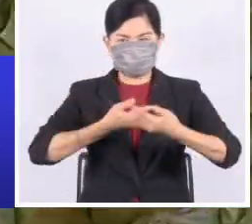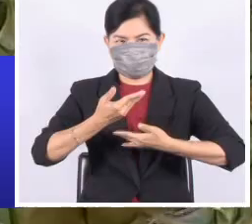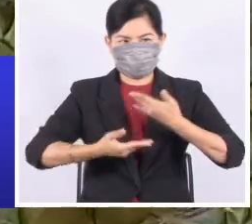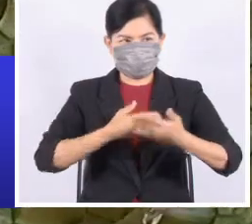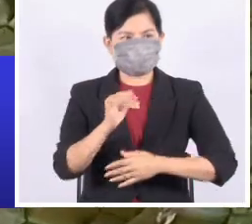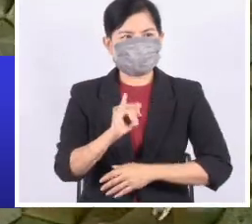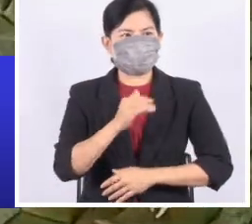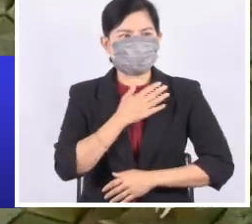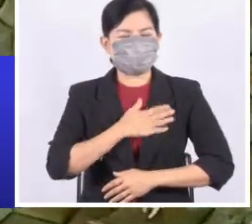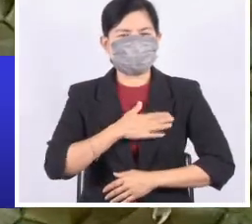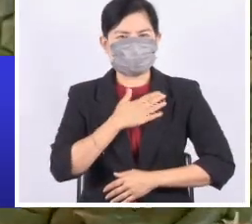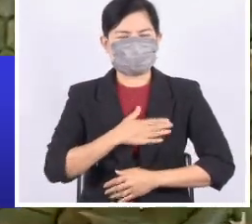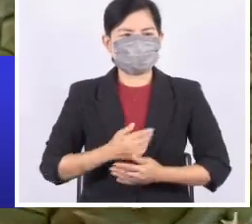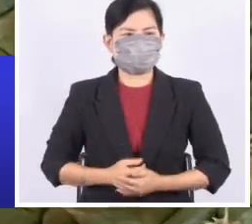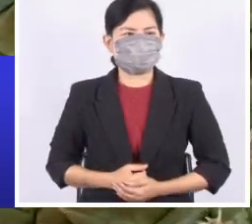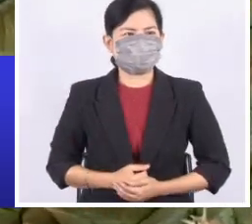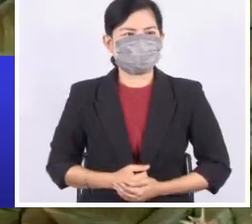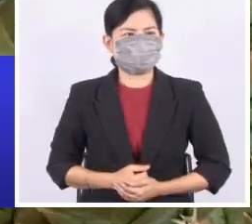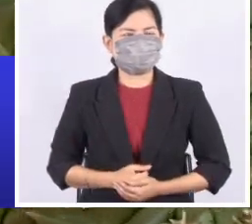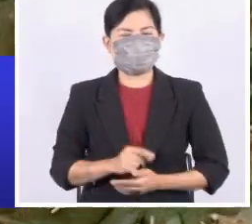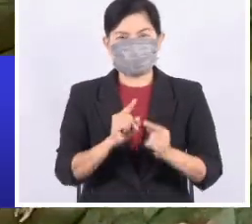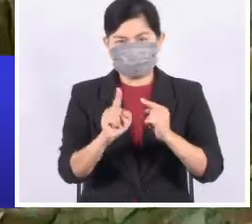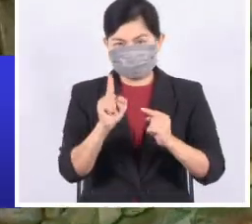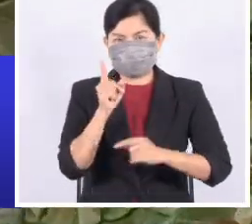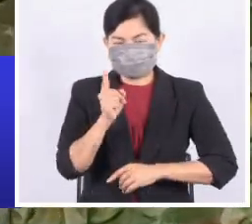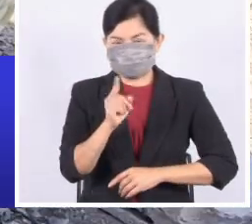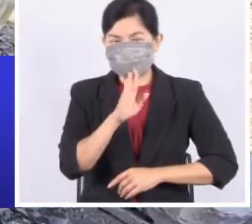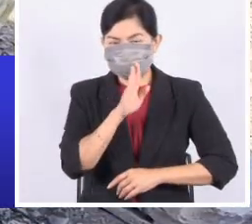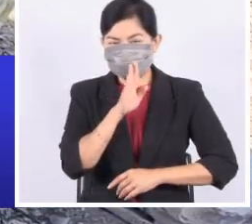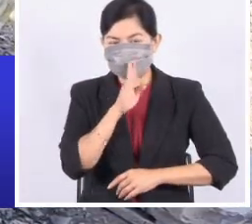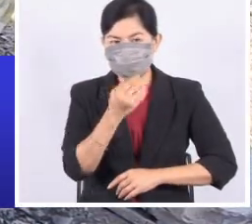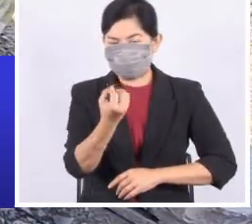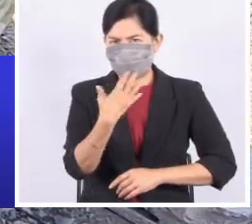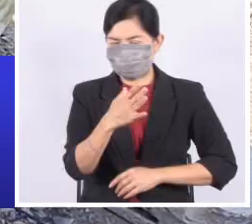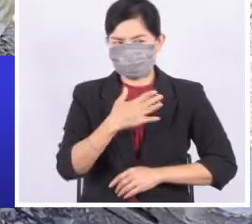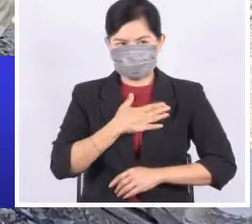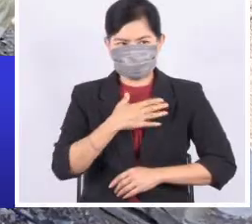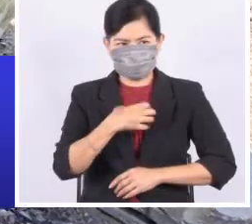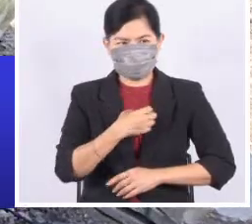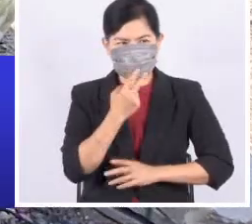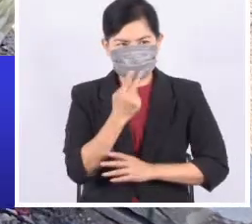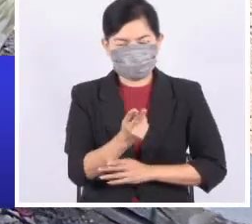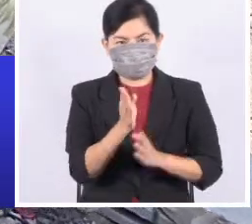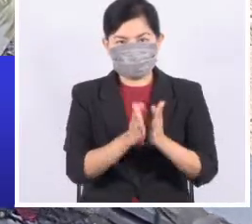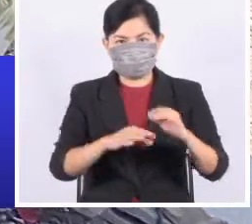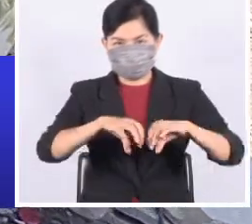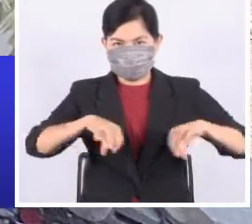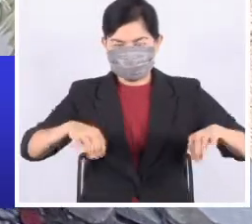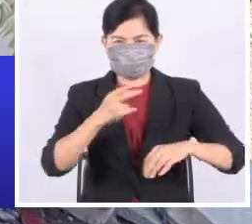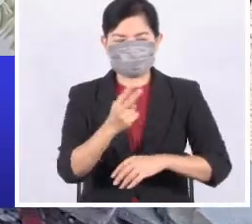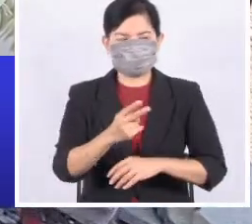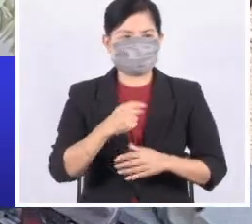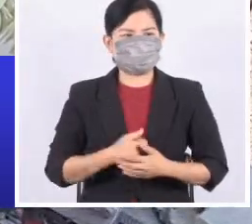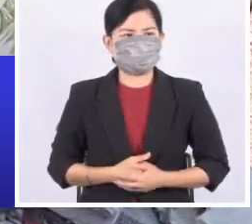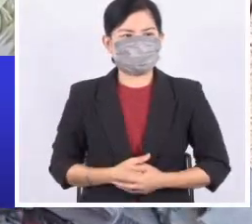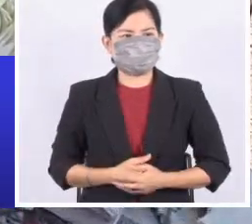เป็นห่วงน้องเขาเนาะ ตอนแรกก็จะดูทุเรียนหรอกคุณสองไม่บอกแล้วก็เลย นะดูน้องเขาหนักอกหนักใจนะเป็นห่วงจะมีเรื่องกังวลใจเ